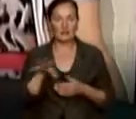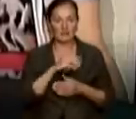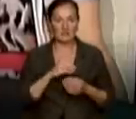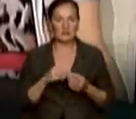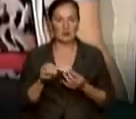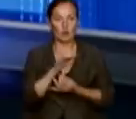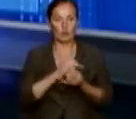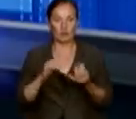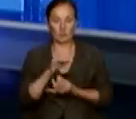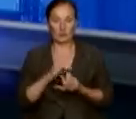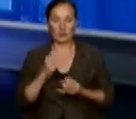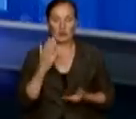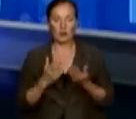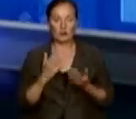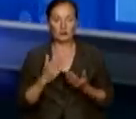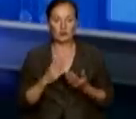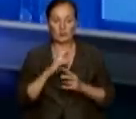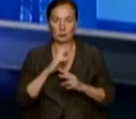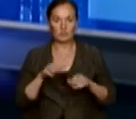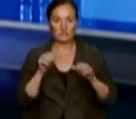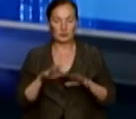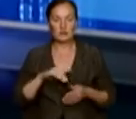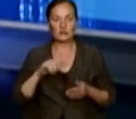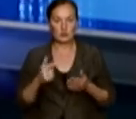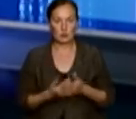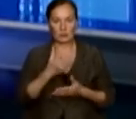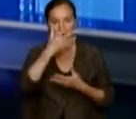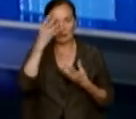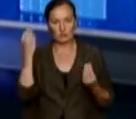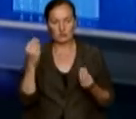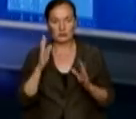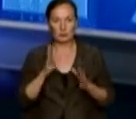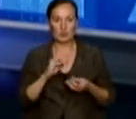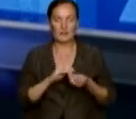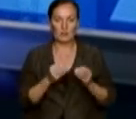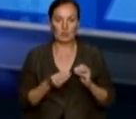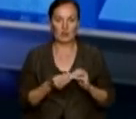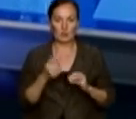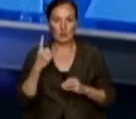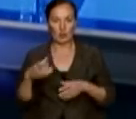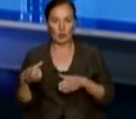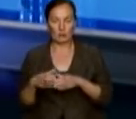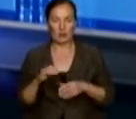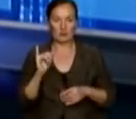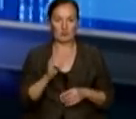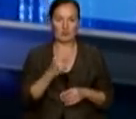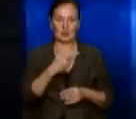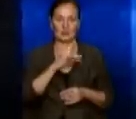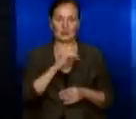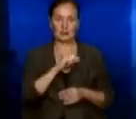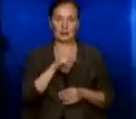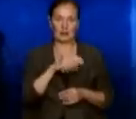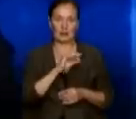почнеться практичний етап вирішення, воно знову забудеться. І знову це буде проблема однієї громади і Градівської громади. Але ж це ж перлина